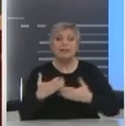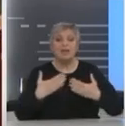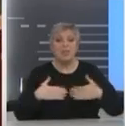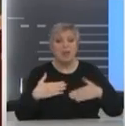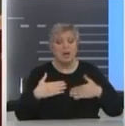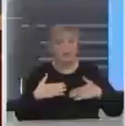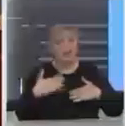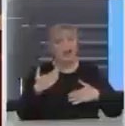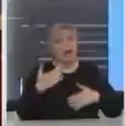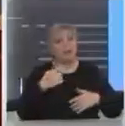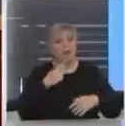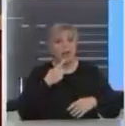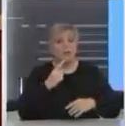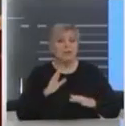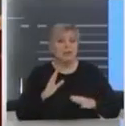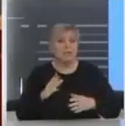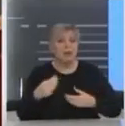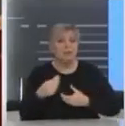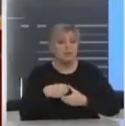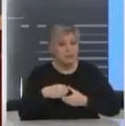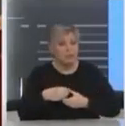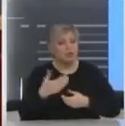Μένουμε Ευρώπη. Αλλά όταν δίναμε